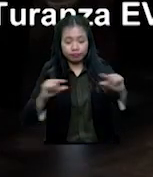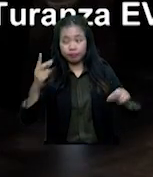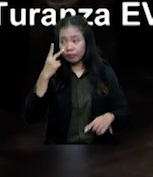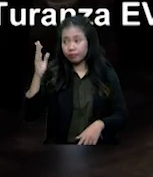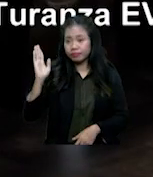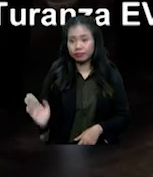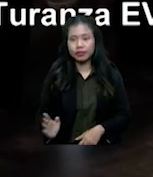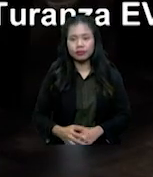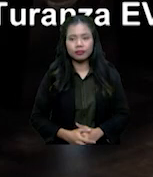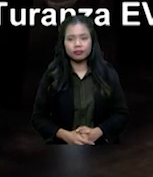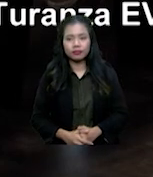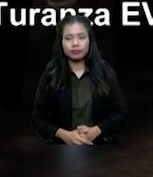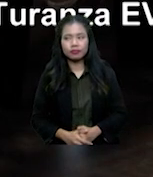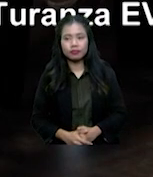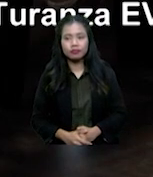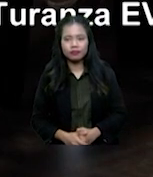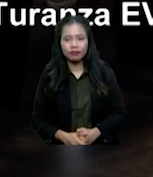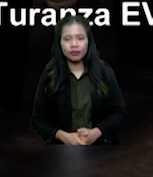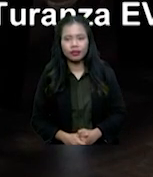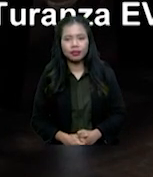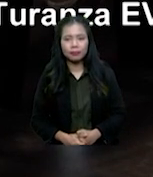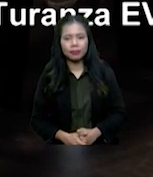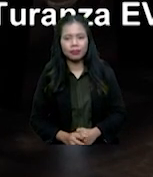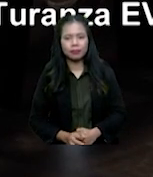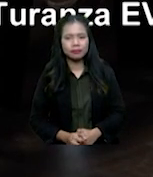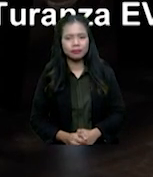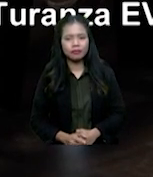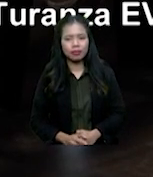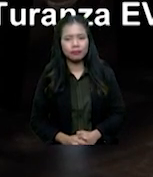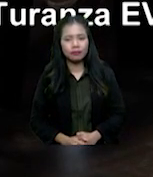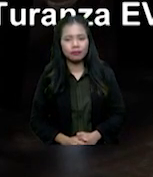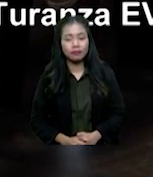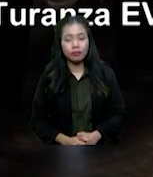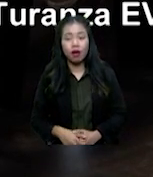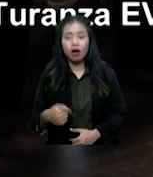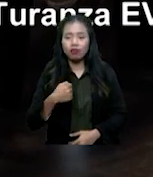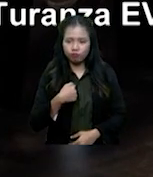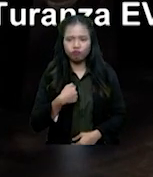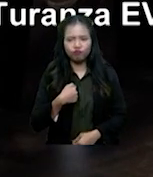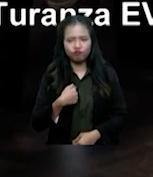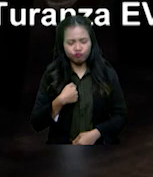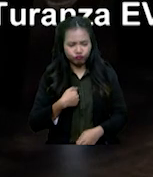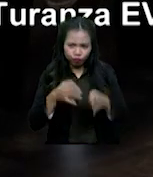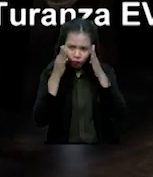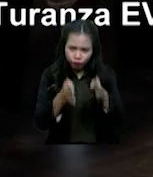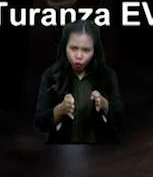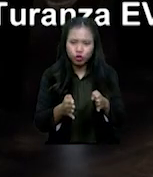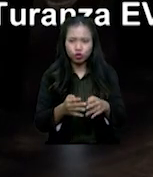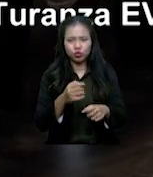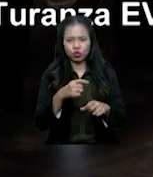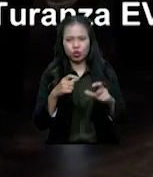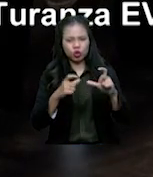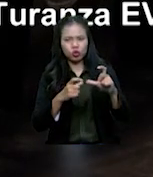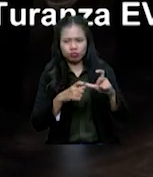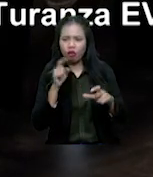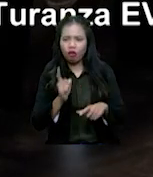for new market trend and potentials. So specific for the EV, we globally have a EV specific